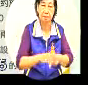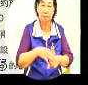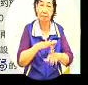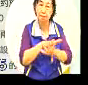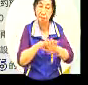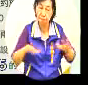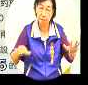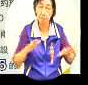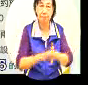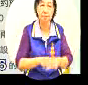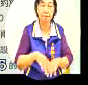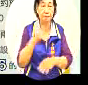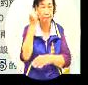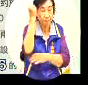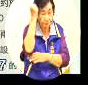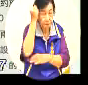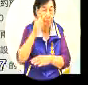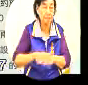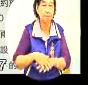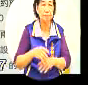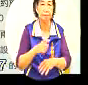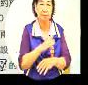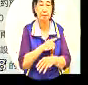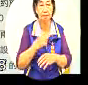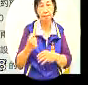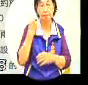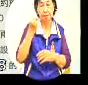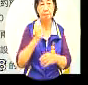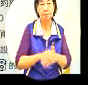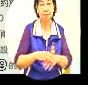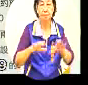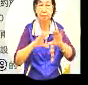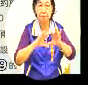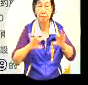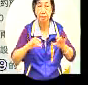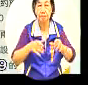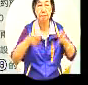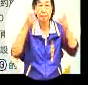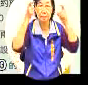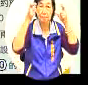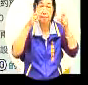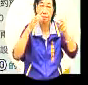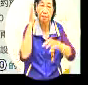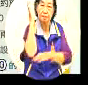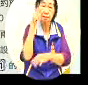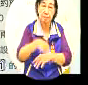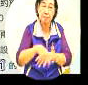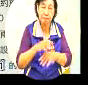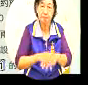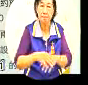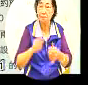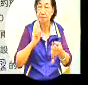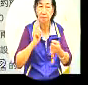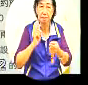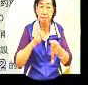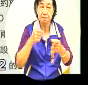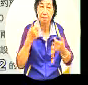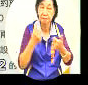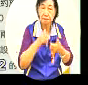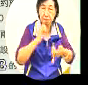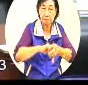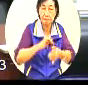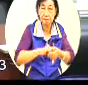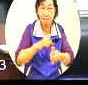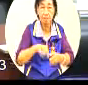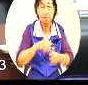府的工作不是只有让每个人有地方住就可以，还要让每个人住得安心自在。那本席是说，不论现在中央